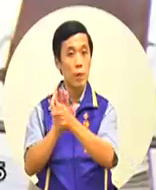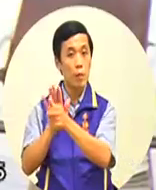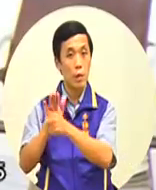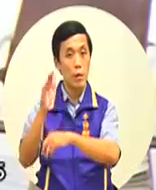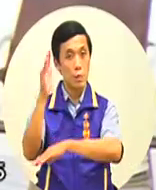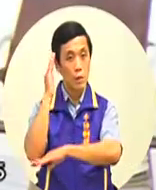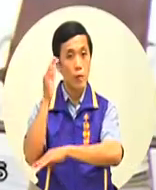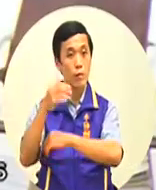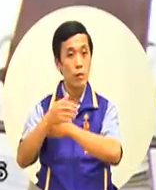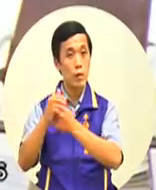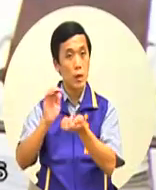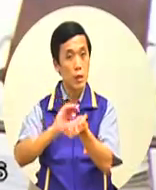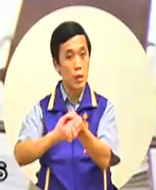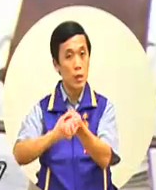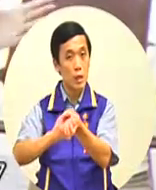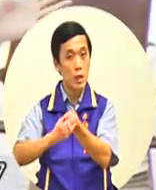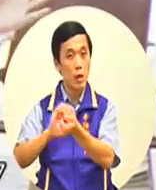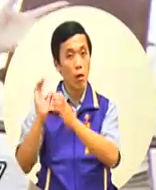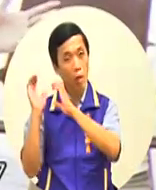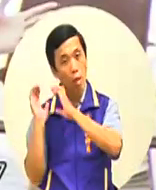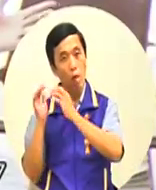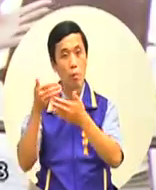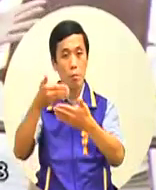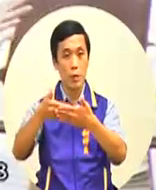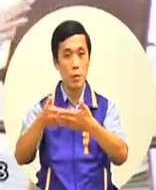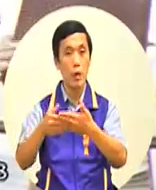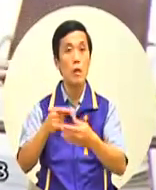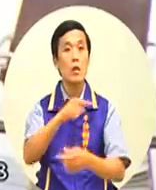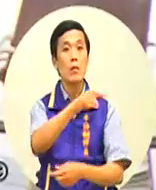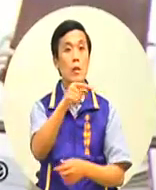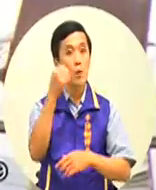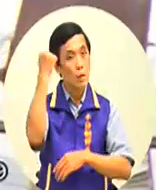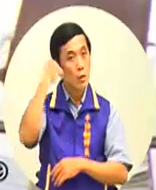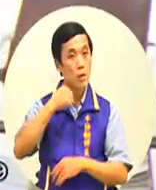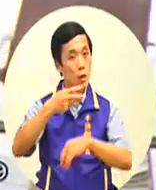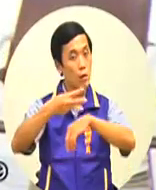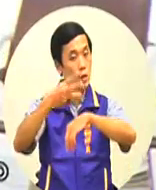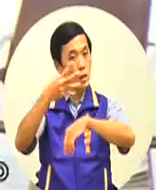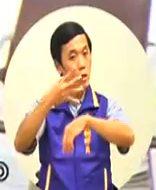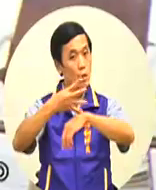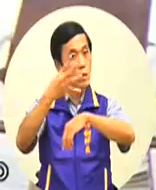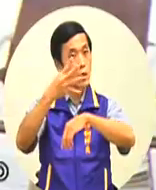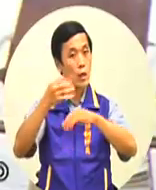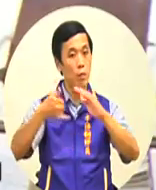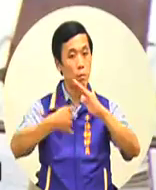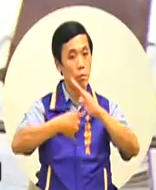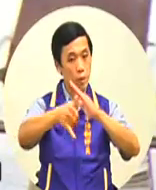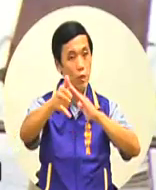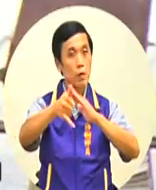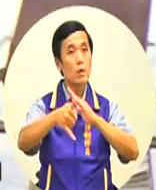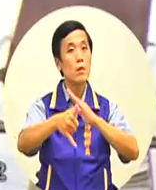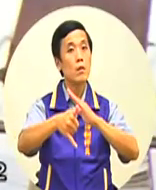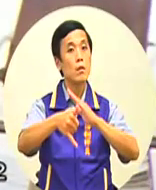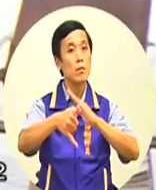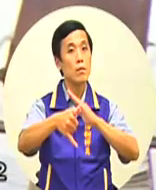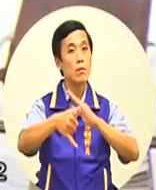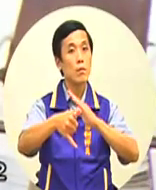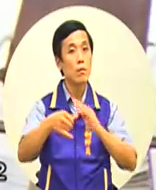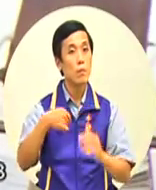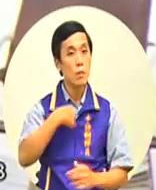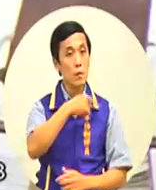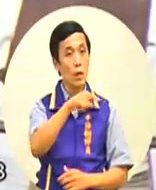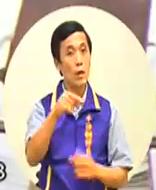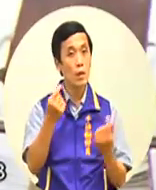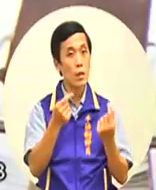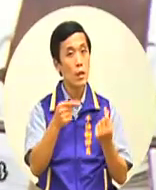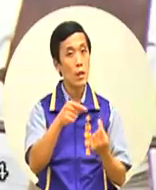疗给付的负担呢。因为他刚透早啊，得三四点就出去那个我们的那个什么秀